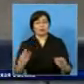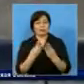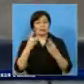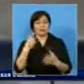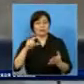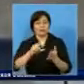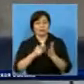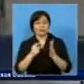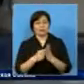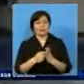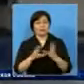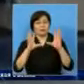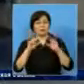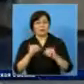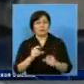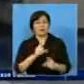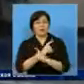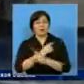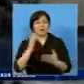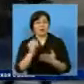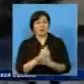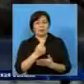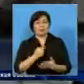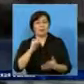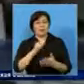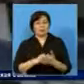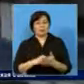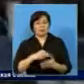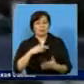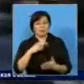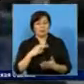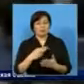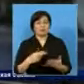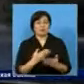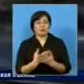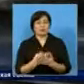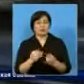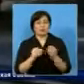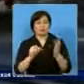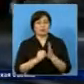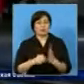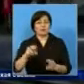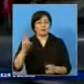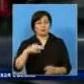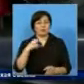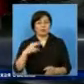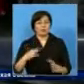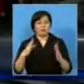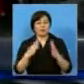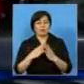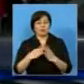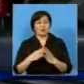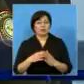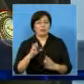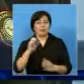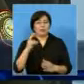При тушении был обнаружен труп. Причиной трагедии стало неосторожное обращение с огнем. А 16 декабря загорелась пристроенная к жилому дому баня в